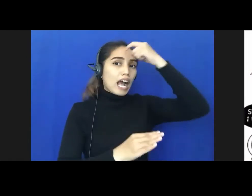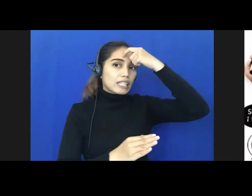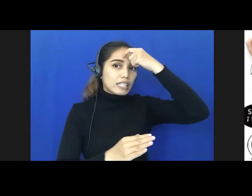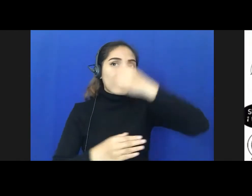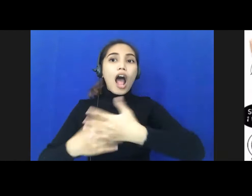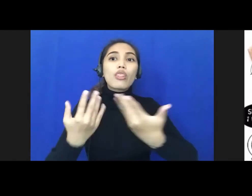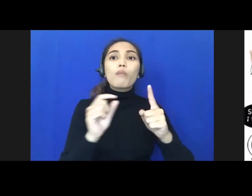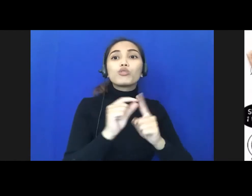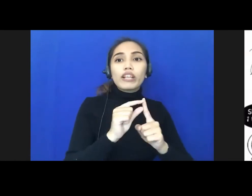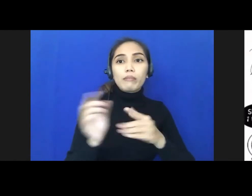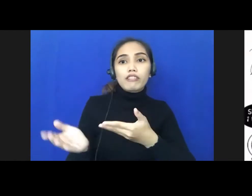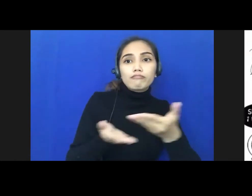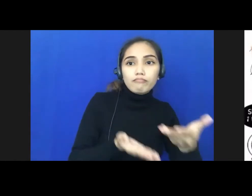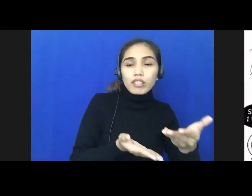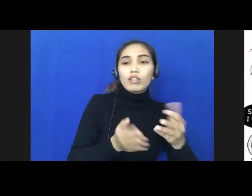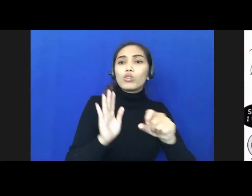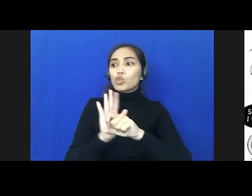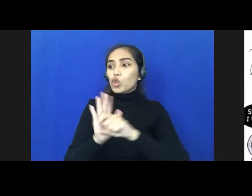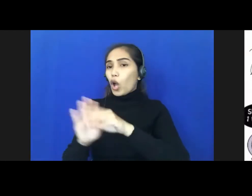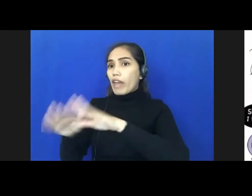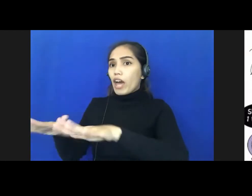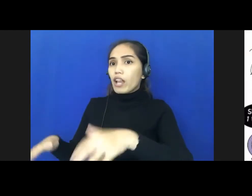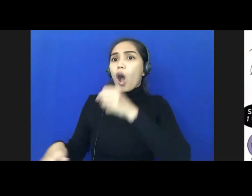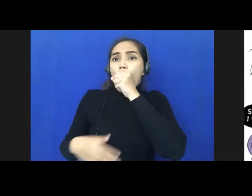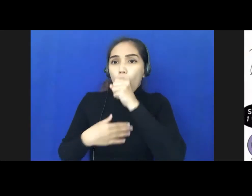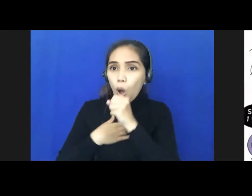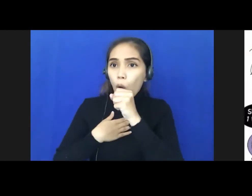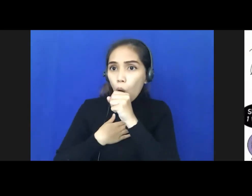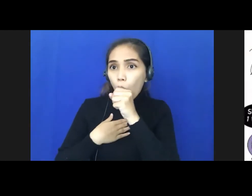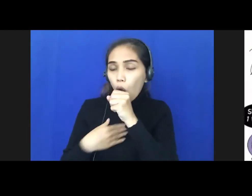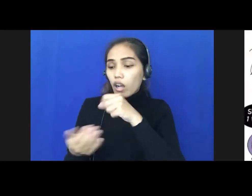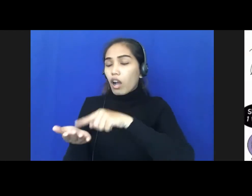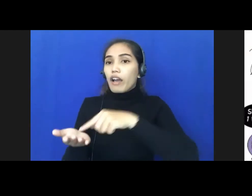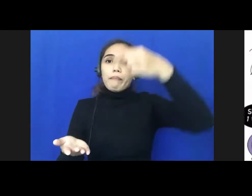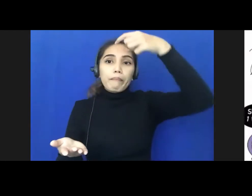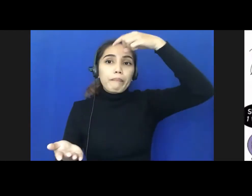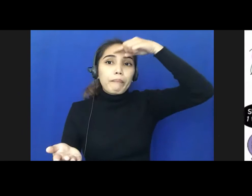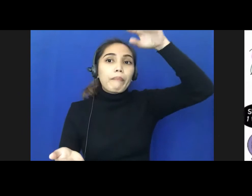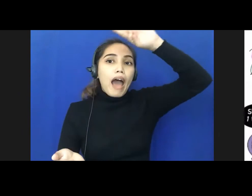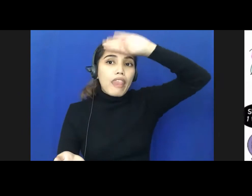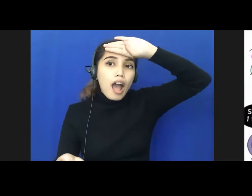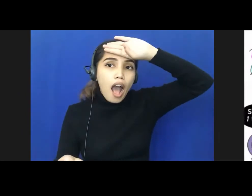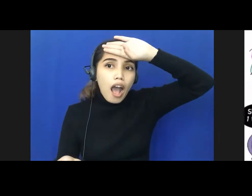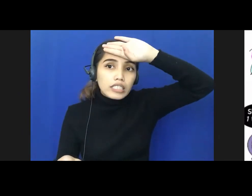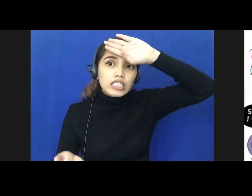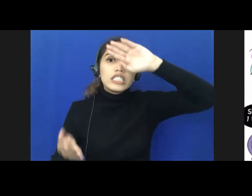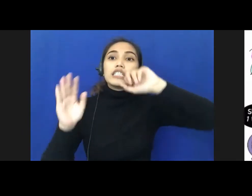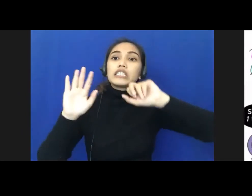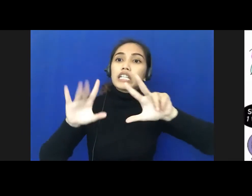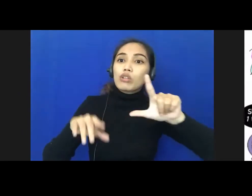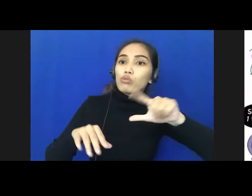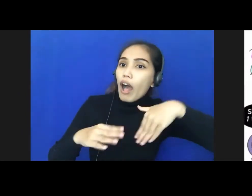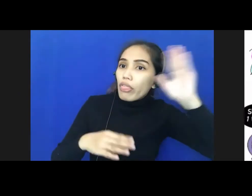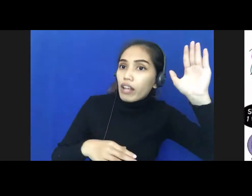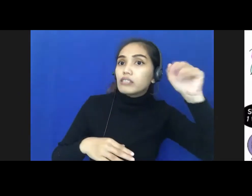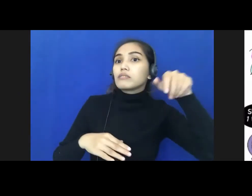pneumonia. Jika anak alami batuk yang disertai dahak, demam, sesak, bernafas cepat, segera bawa ke puskesmas